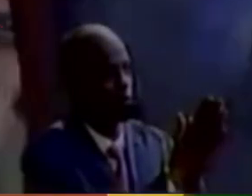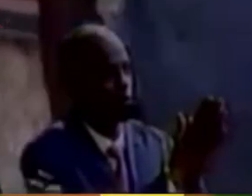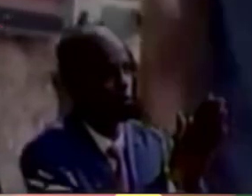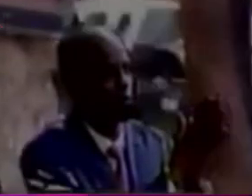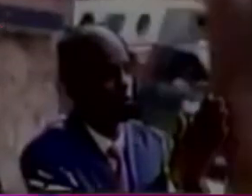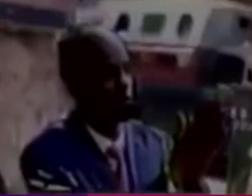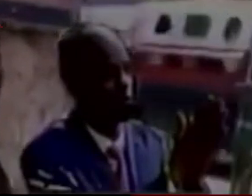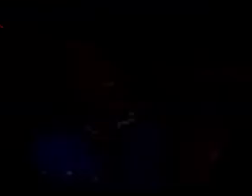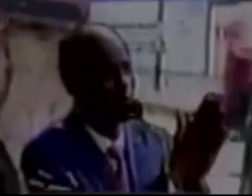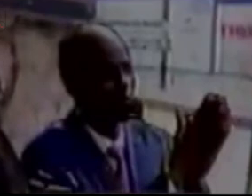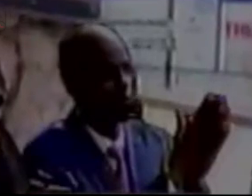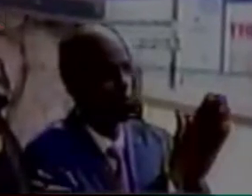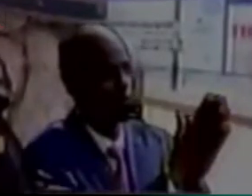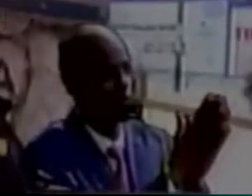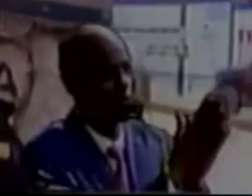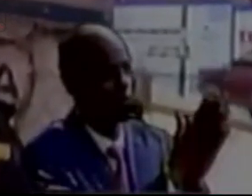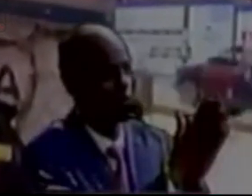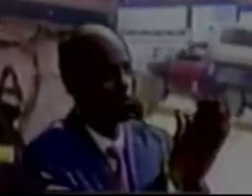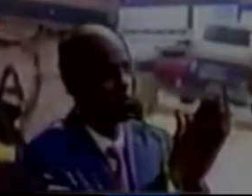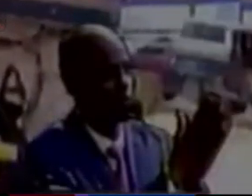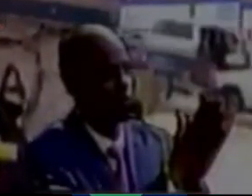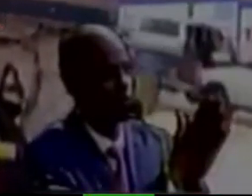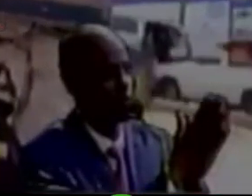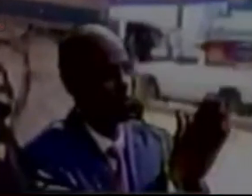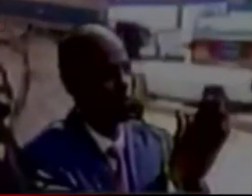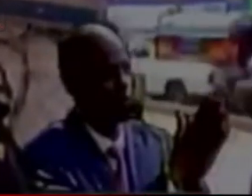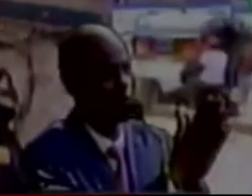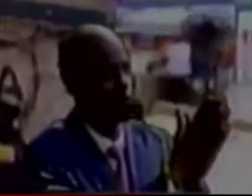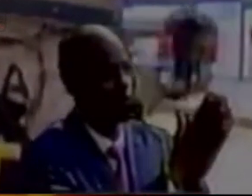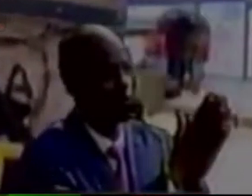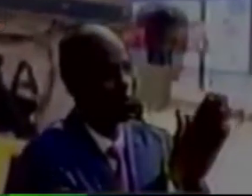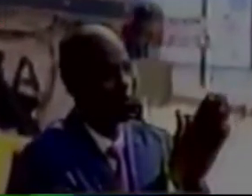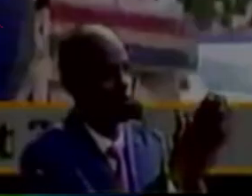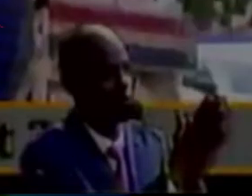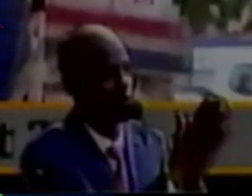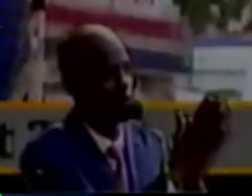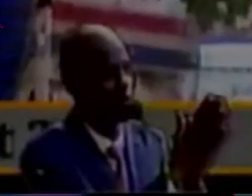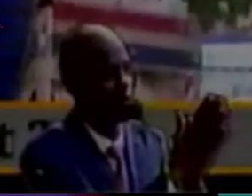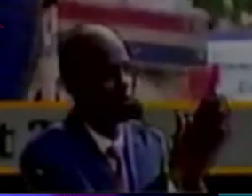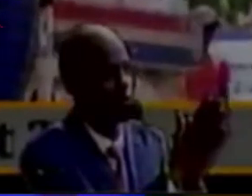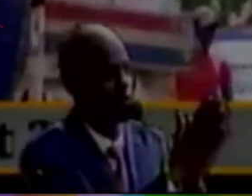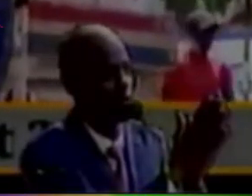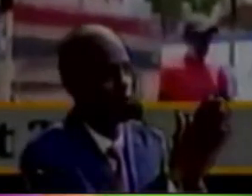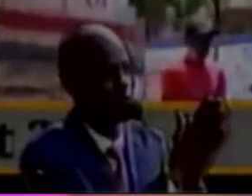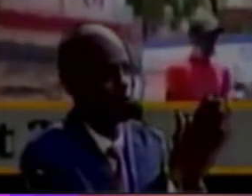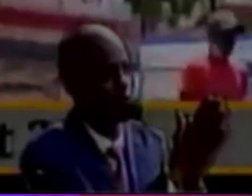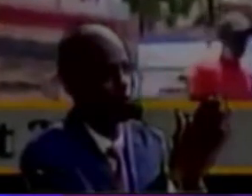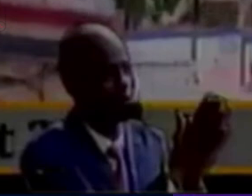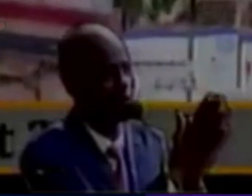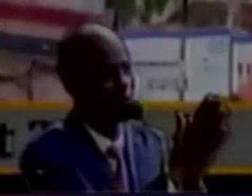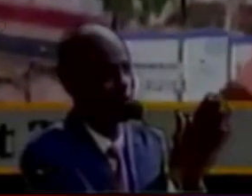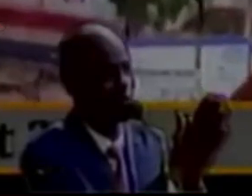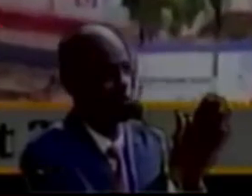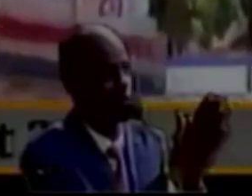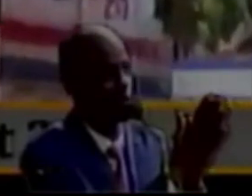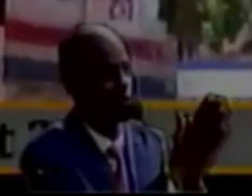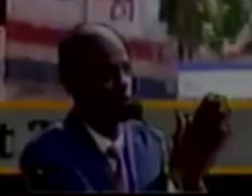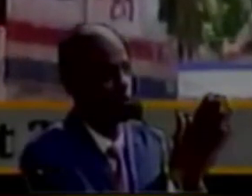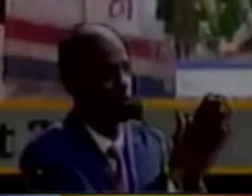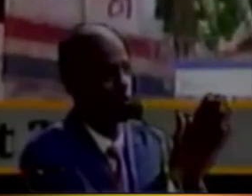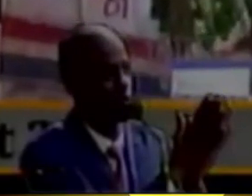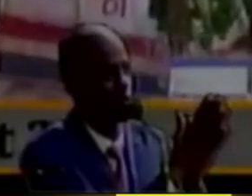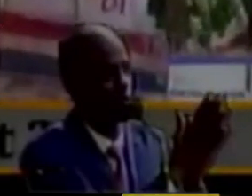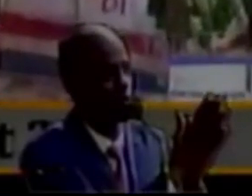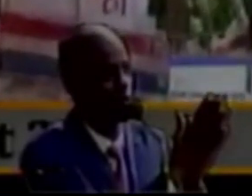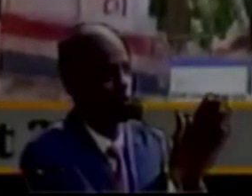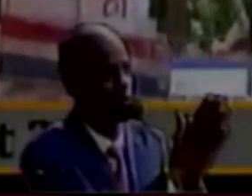Moi, je vends du collé, du sauce, maïs, ça me l'enlève. Bon, même pour y avoir 200 gouttes, nous venons. 200 gouttes.